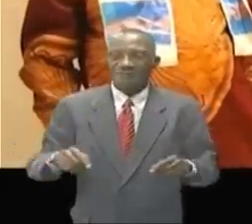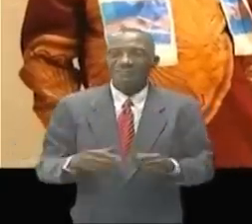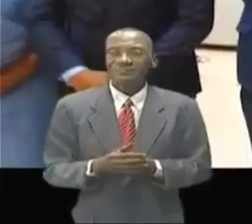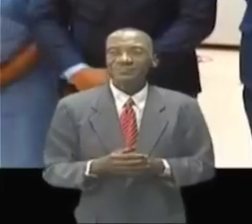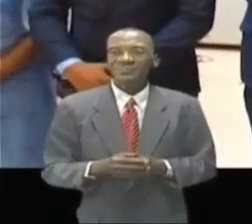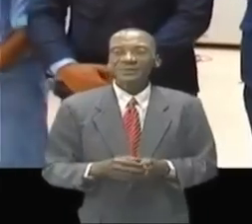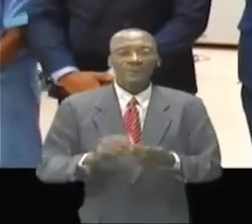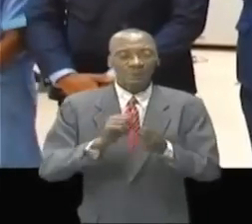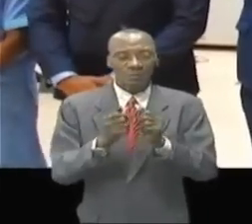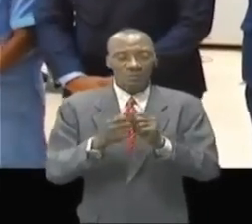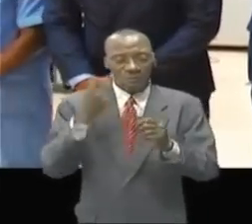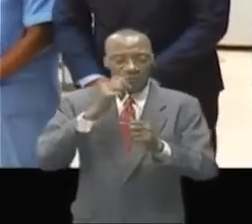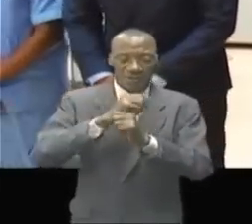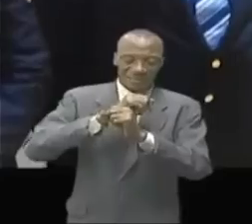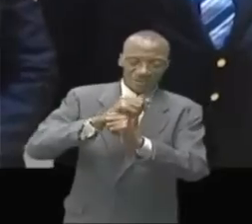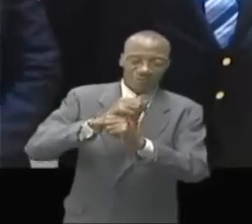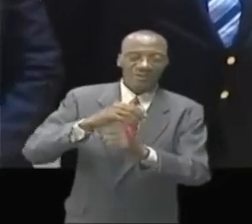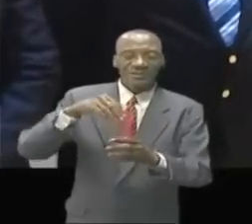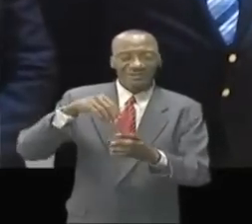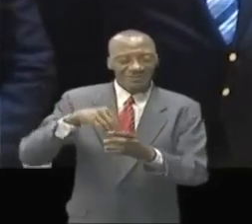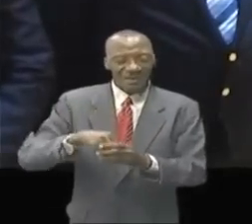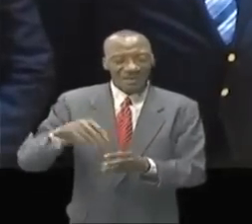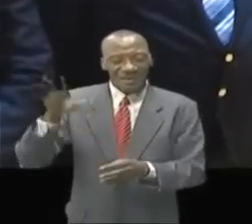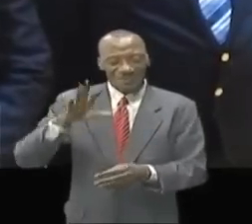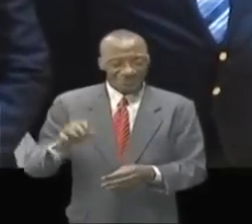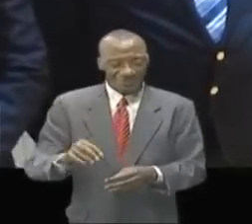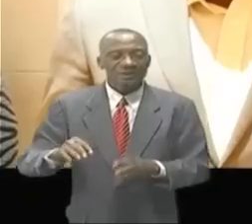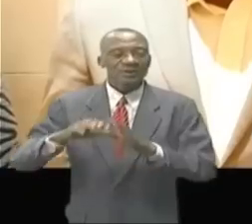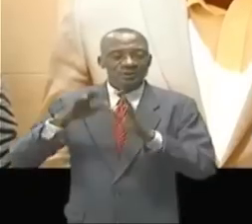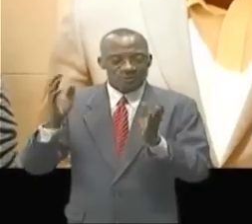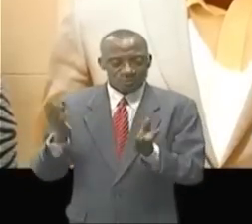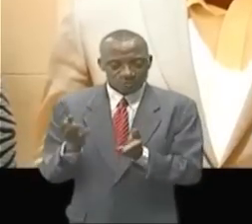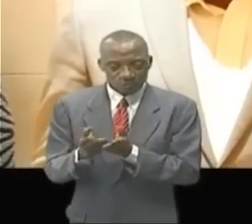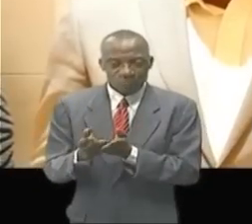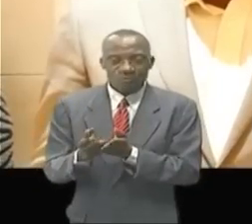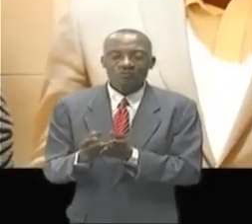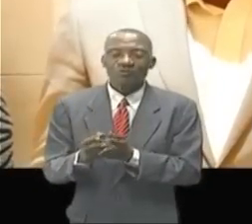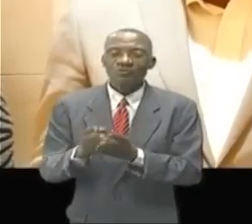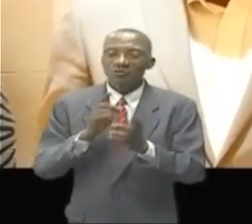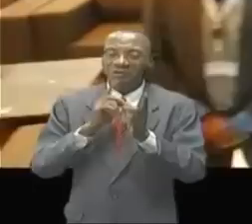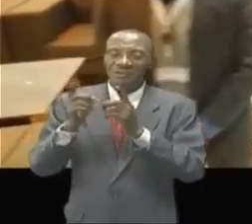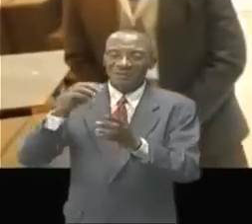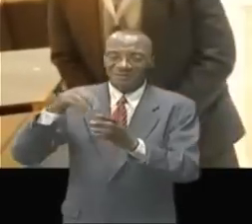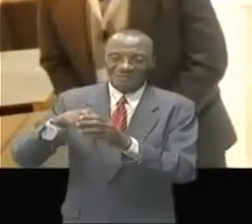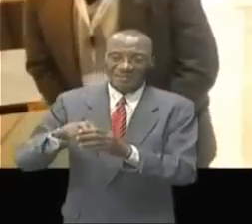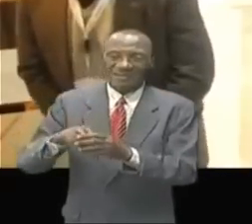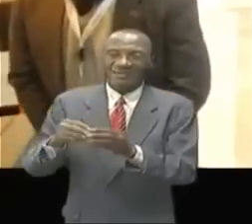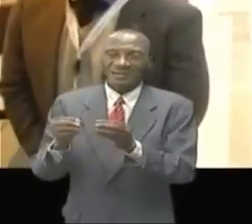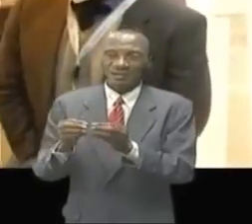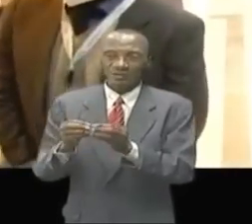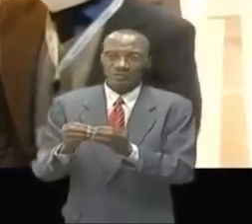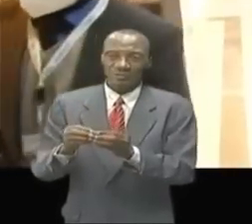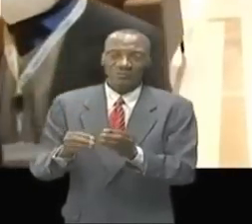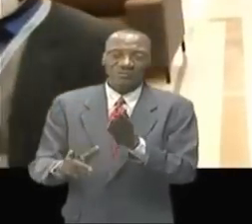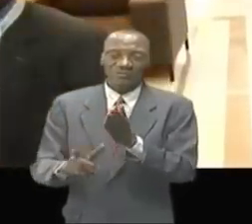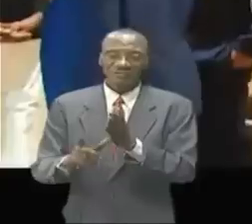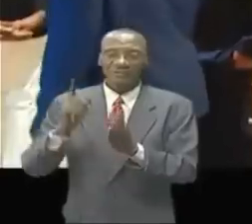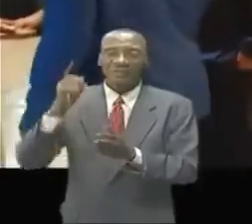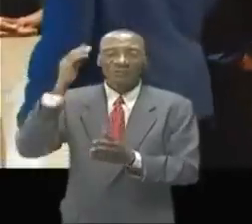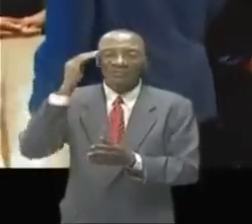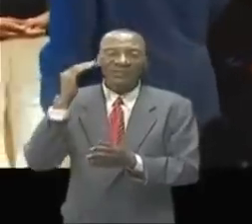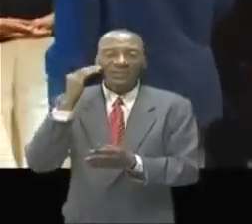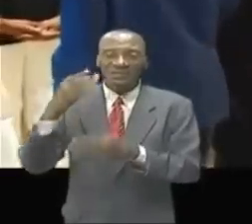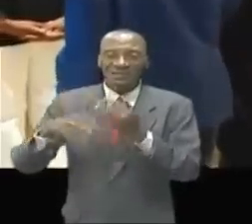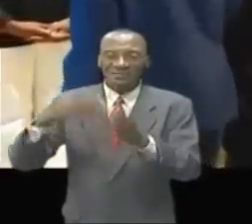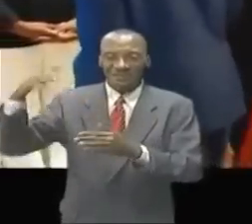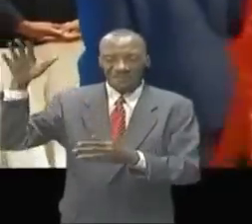la sécurité sur le continent ne sont pas inscrites à l'ordre du jour, a fait remarquer le vice-premier ministre et ministre des Affaires étrangères, il est possible